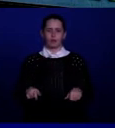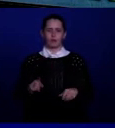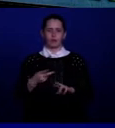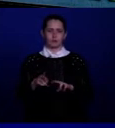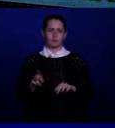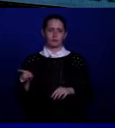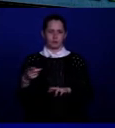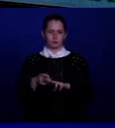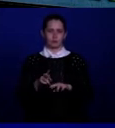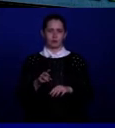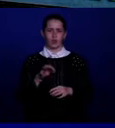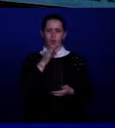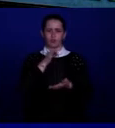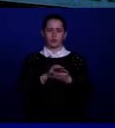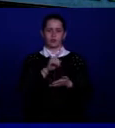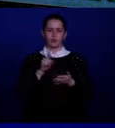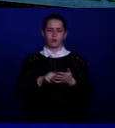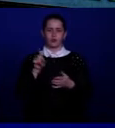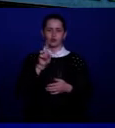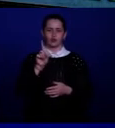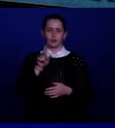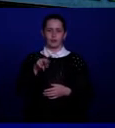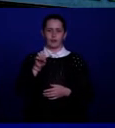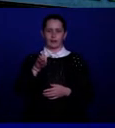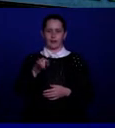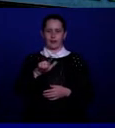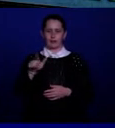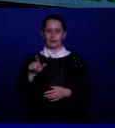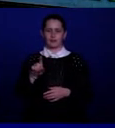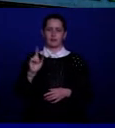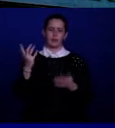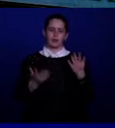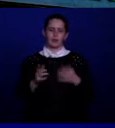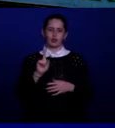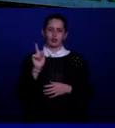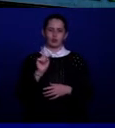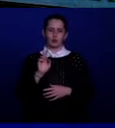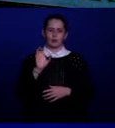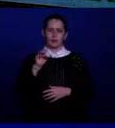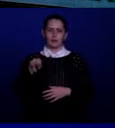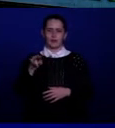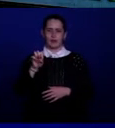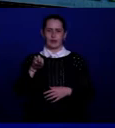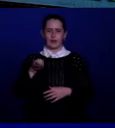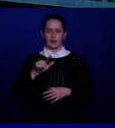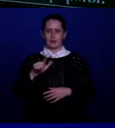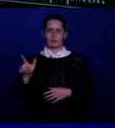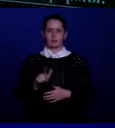форме отвечают на вопросы «что делать» или «что сделать».